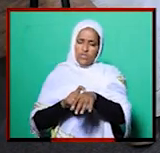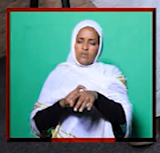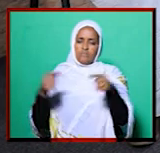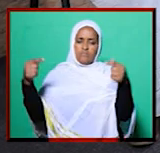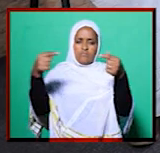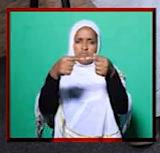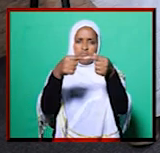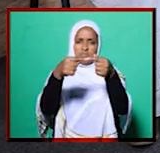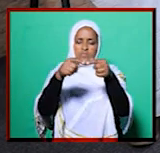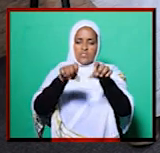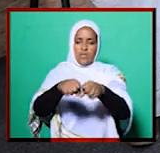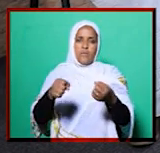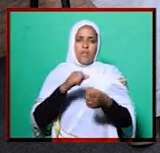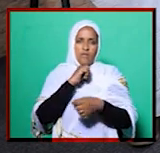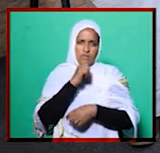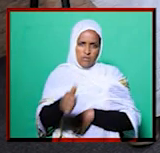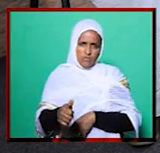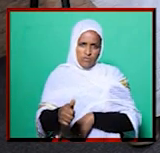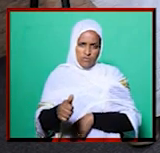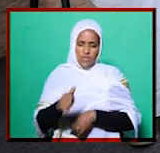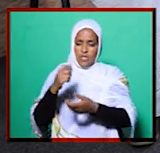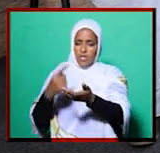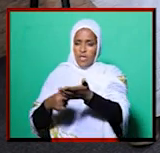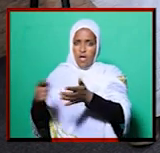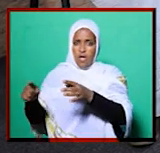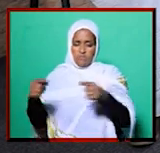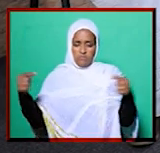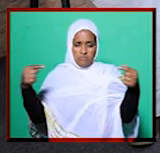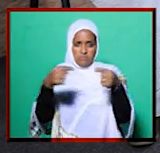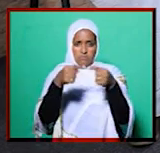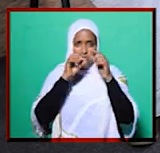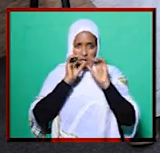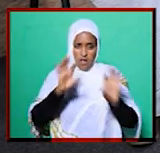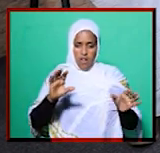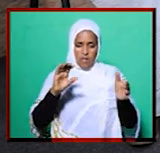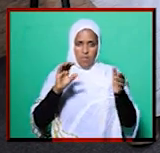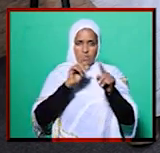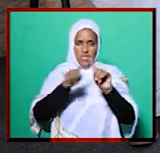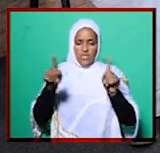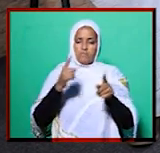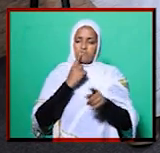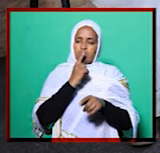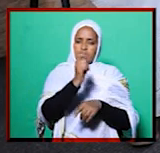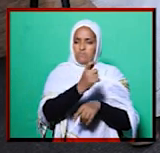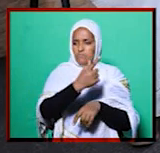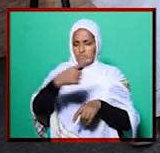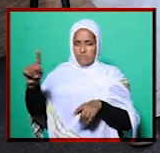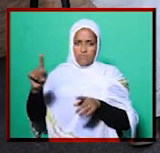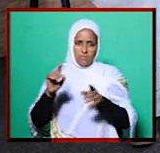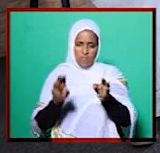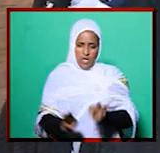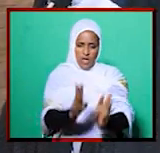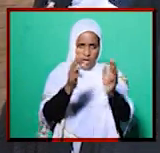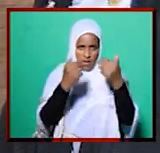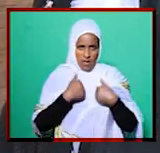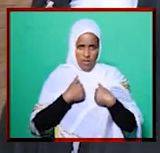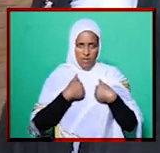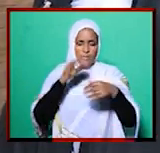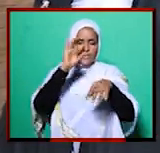ሰባሪ አይደለችም። ያንን ማይጠገን ከሆነ ግን ማሰናበቻ መንገድ አላት ማለት ነው። ስለዚህ ቤተ ክርስቲያን